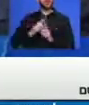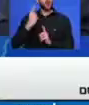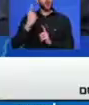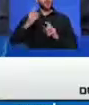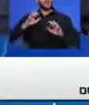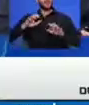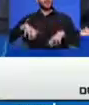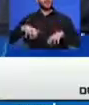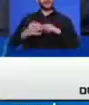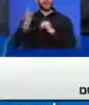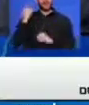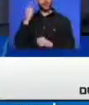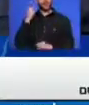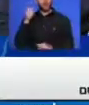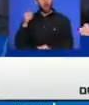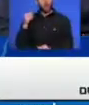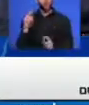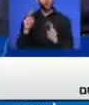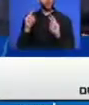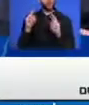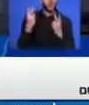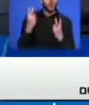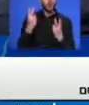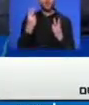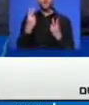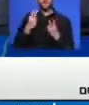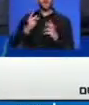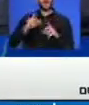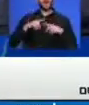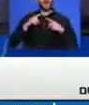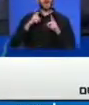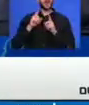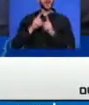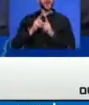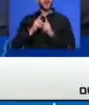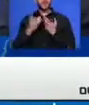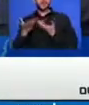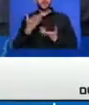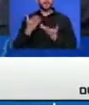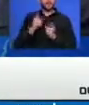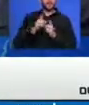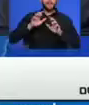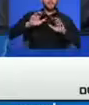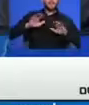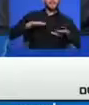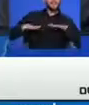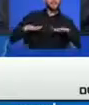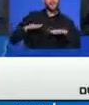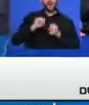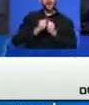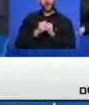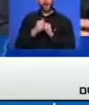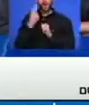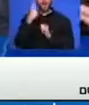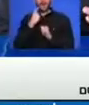כמו לפניו, שהוא שוב פעם חי בדינמיקה הזאת שבין הממשל